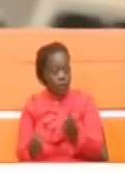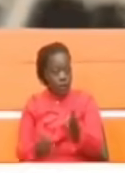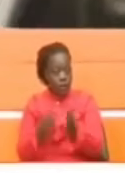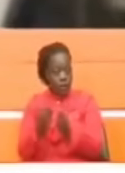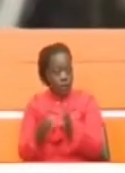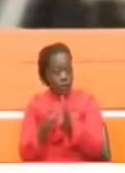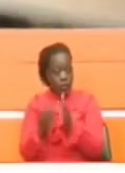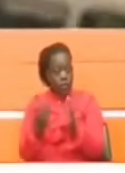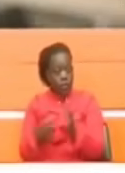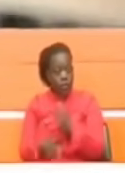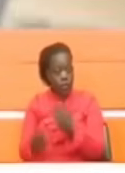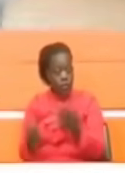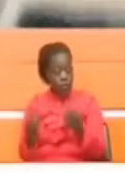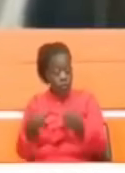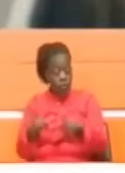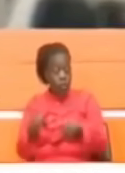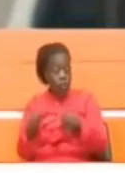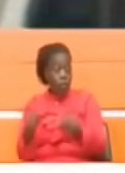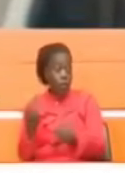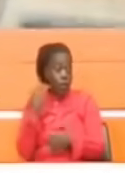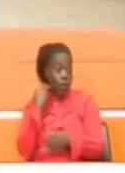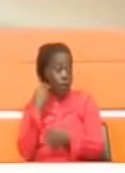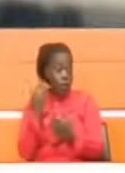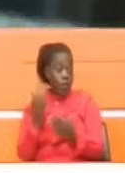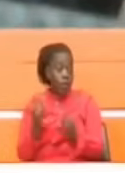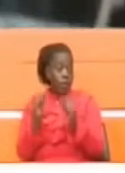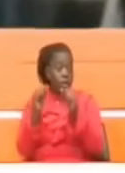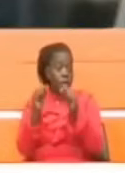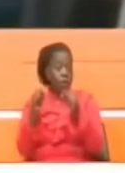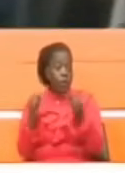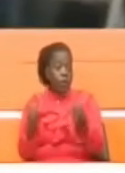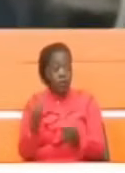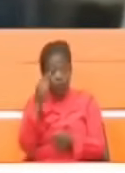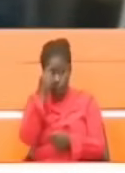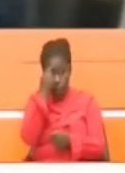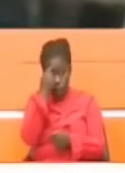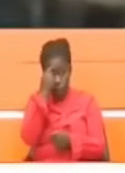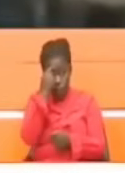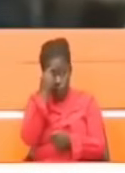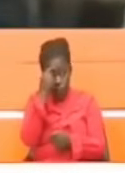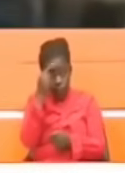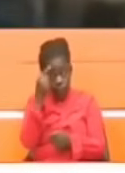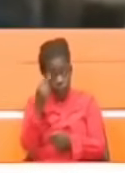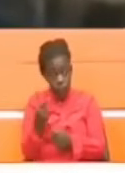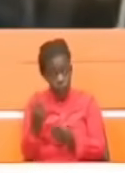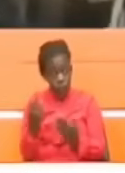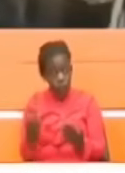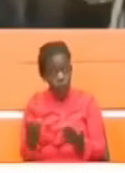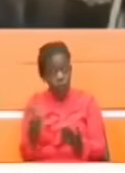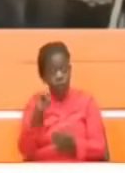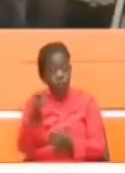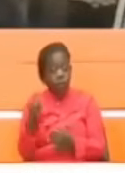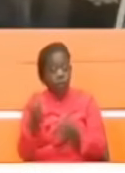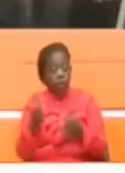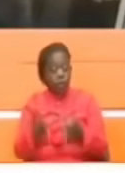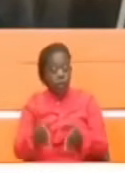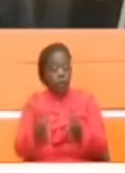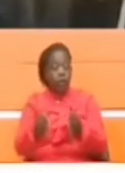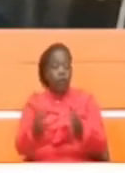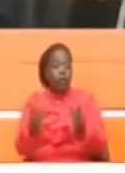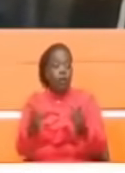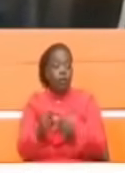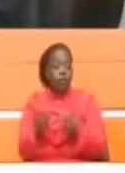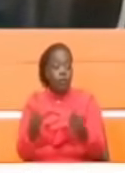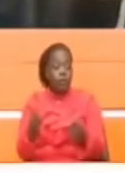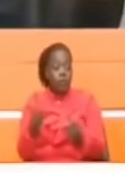angala gapenya kuluzi apali ku boda boda ngabalumba joshike shavu mudansi wabu yindi kumasanganzira gaiso kona ku Jinja Road Kampala Road ne